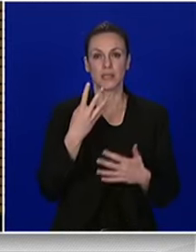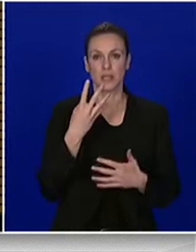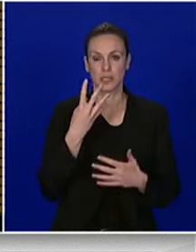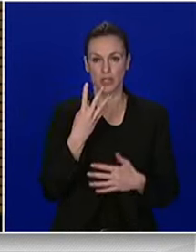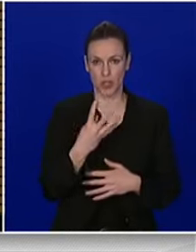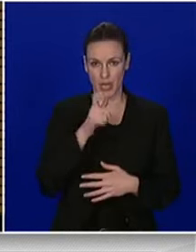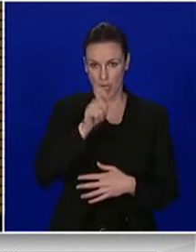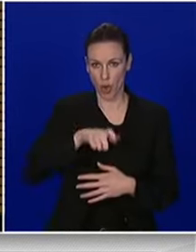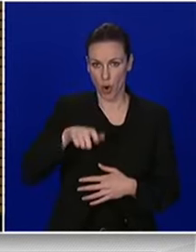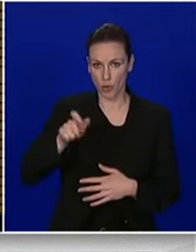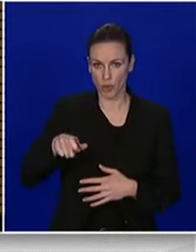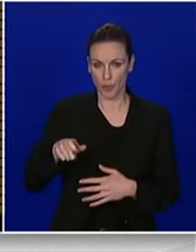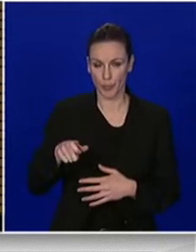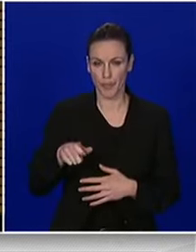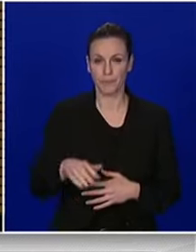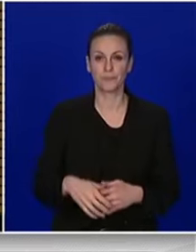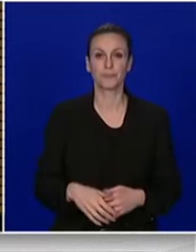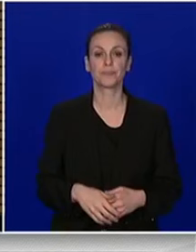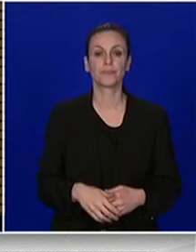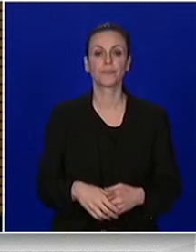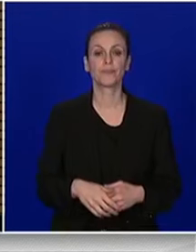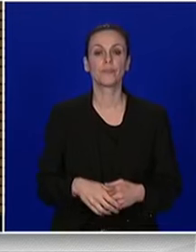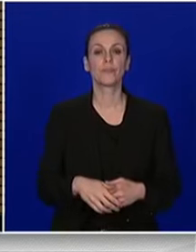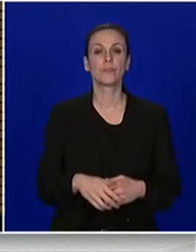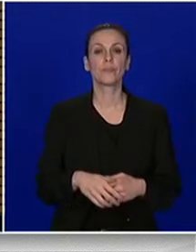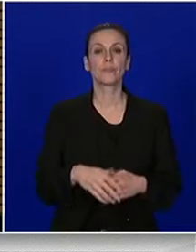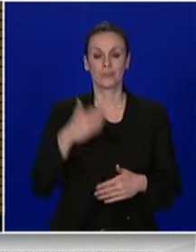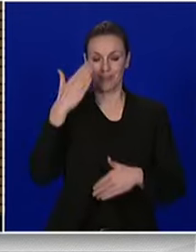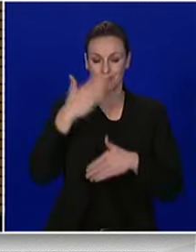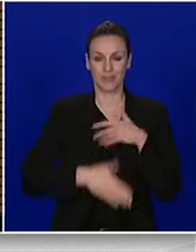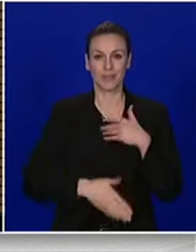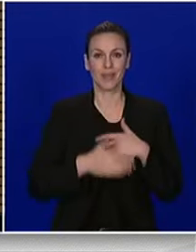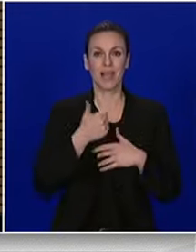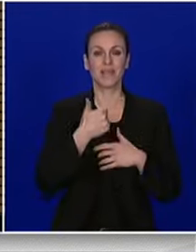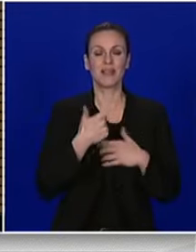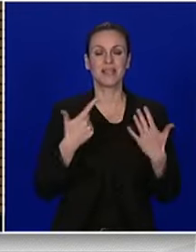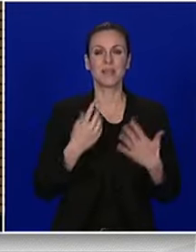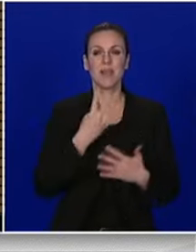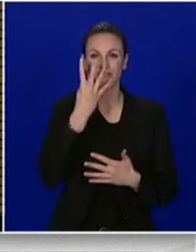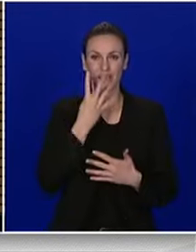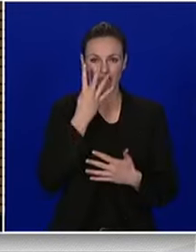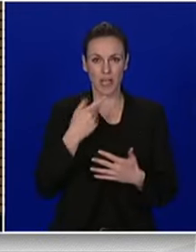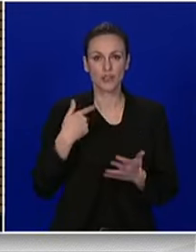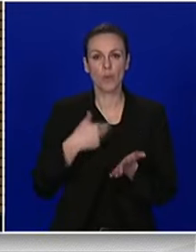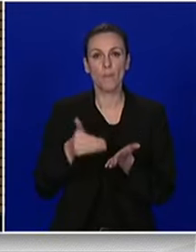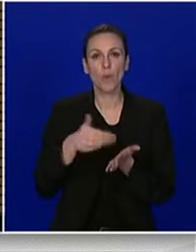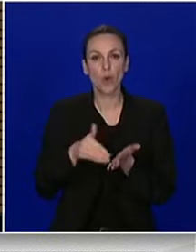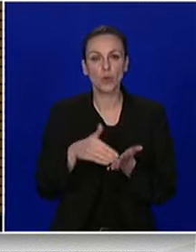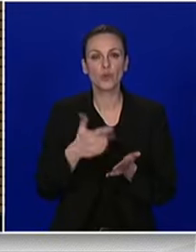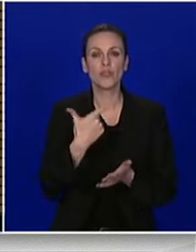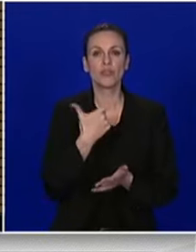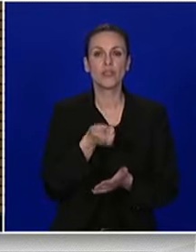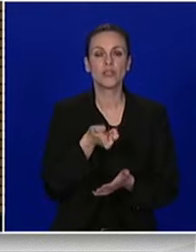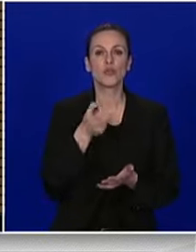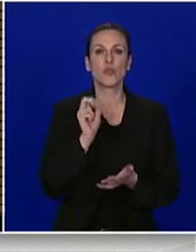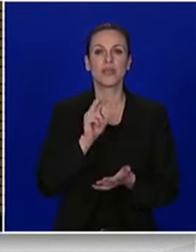14.074 osobe. Zaključno sa 27. veljače utrošeno je